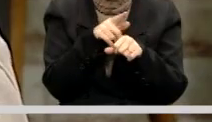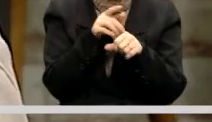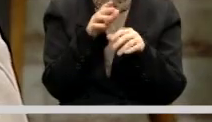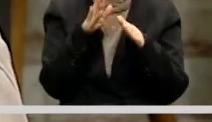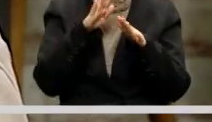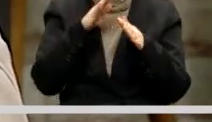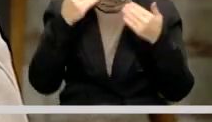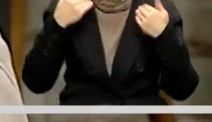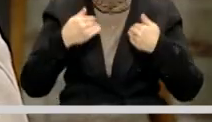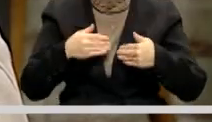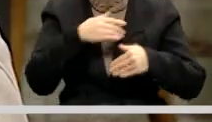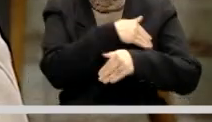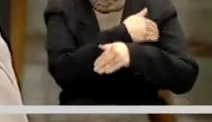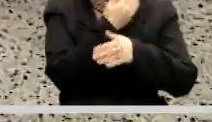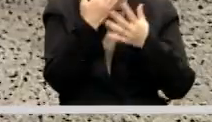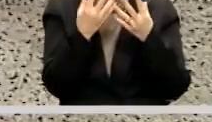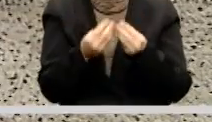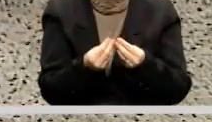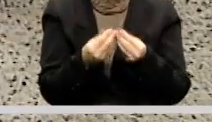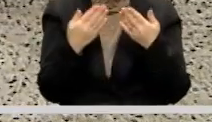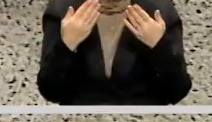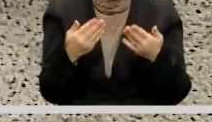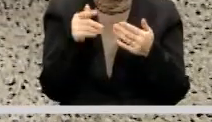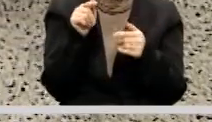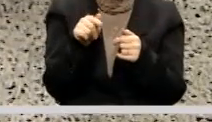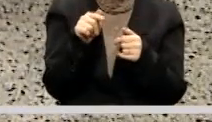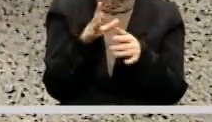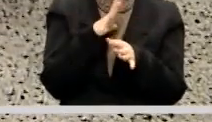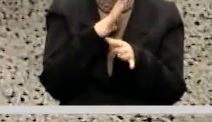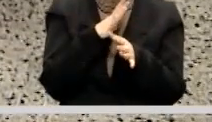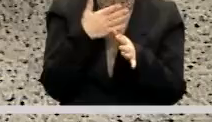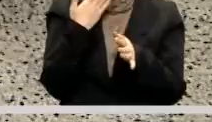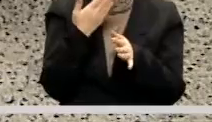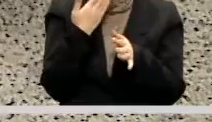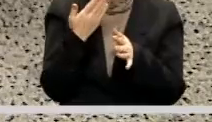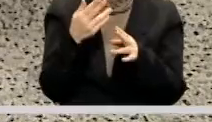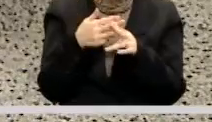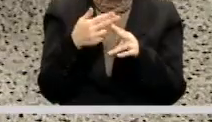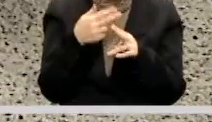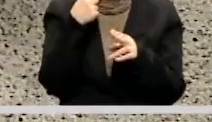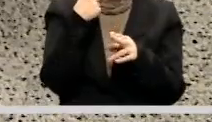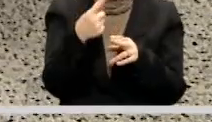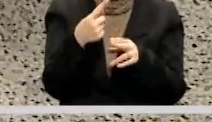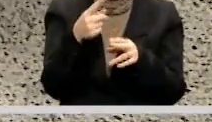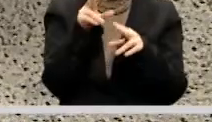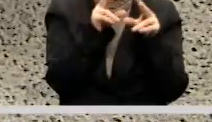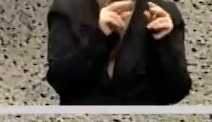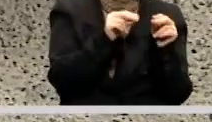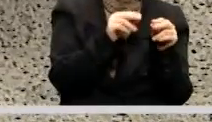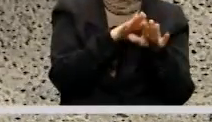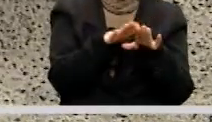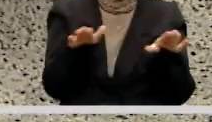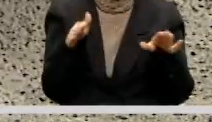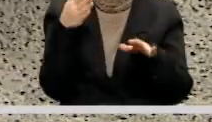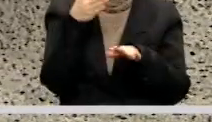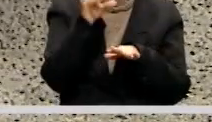şey. Anladım. Peki bir de şöyle şeyler var. Mesela örneğin dediniz ya, hani uykuya, yani yatağa gittiğimizde 15